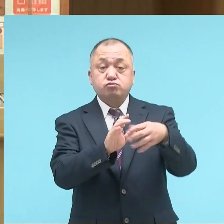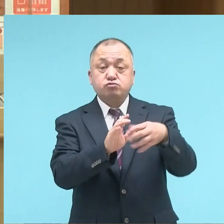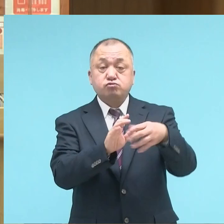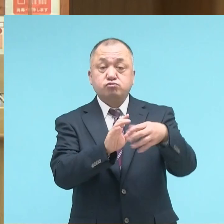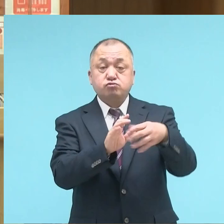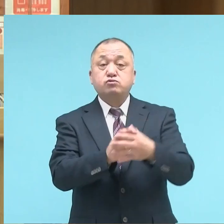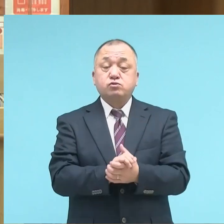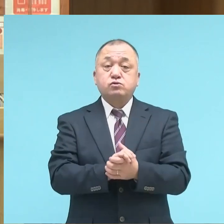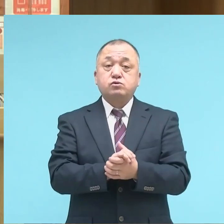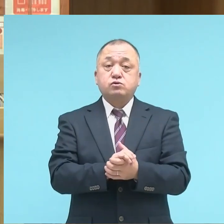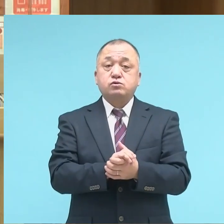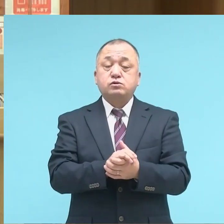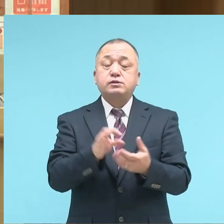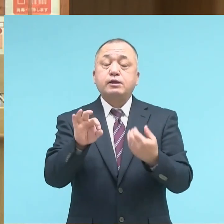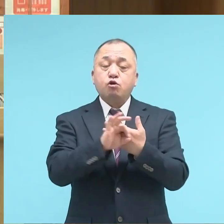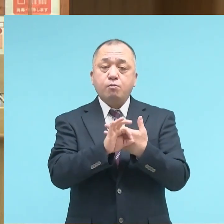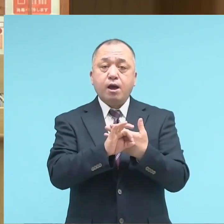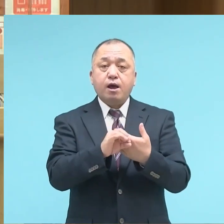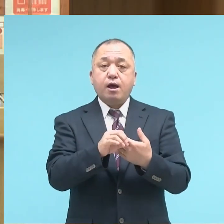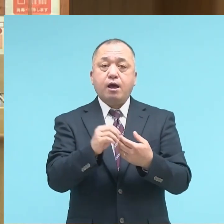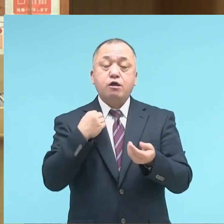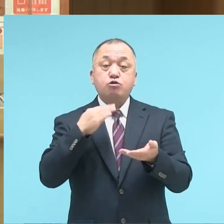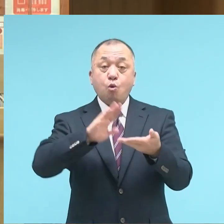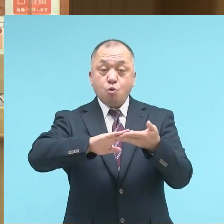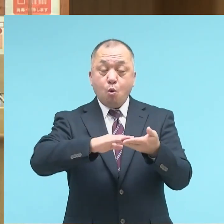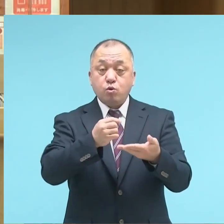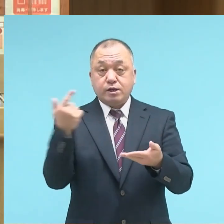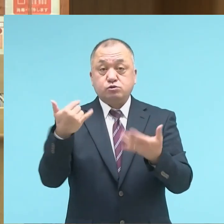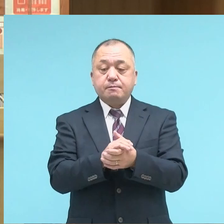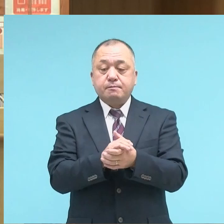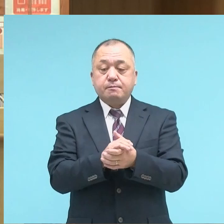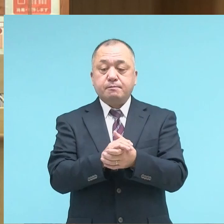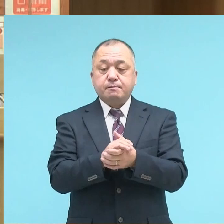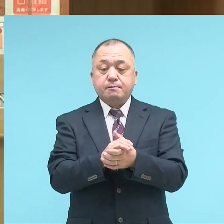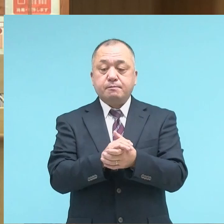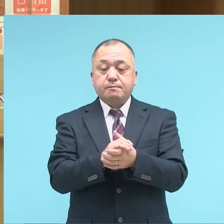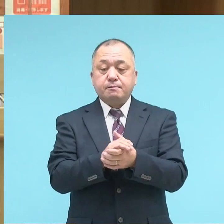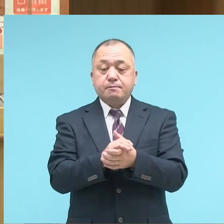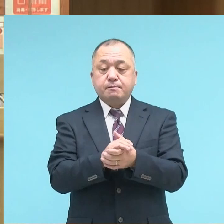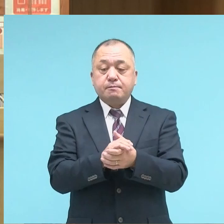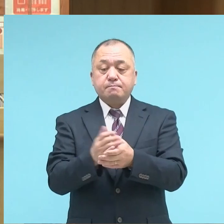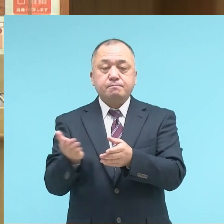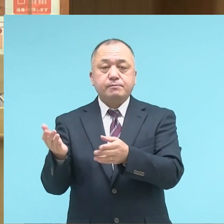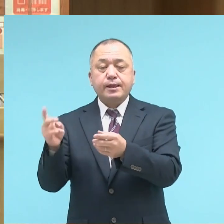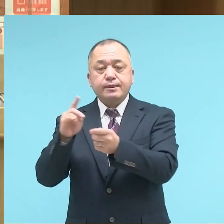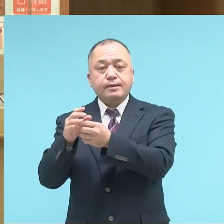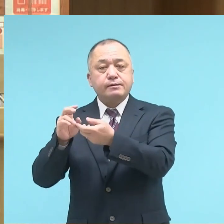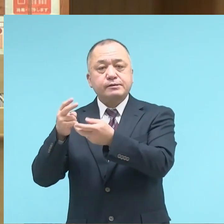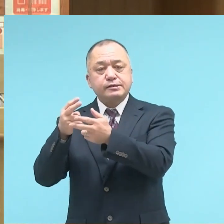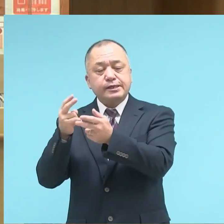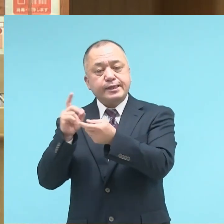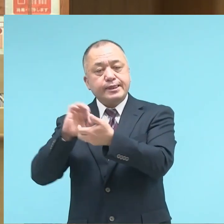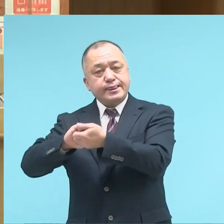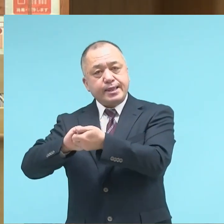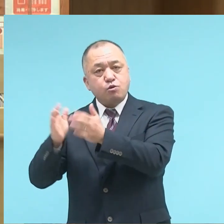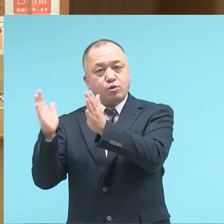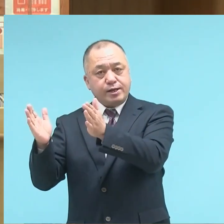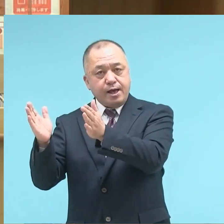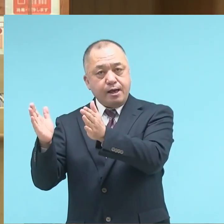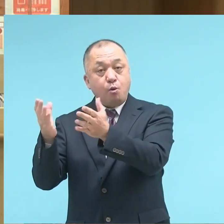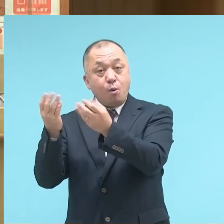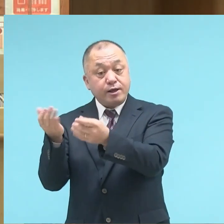で、例えば濃厚接触者の方がですね、一定期間を経て、また職場に戻ってきてくださるとか、そういった状